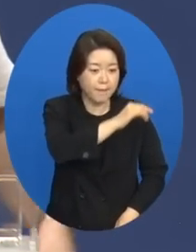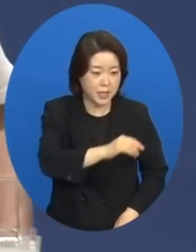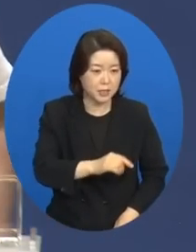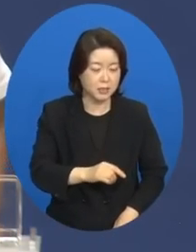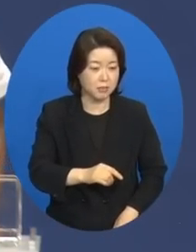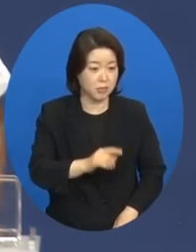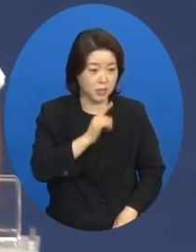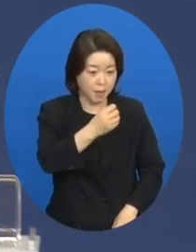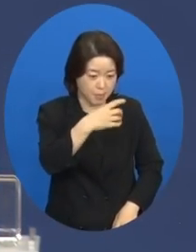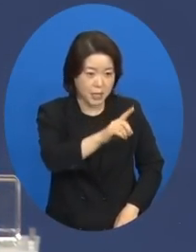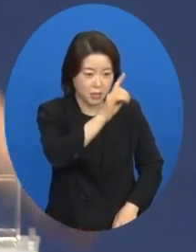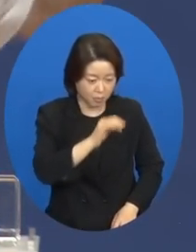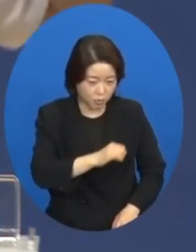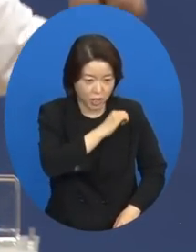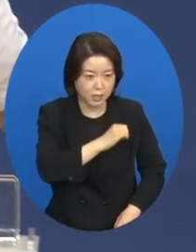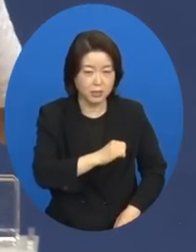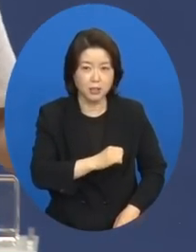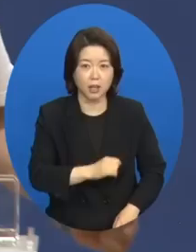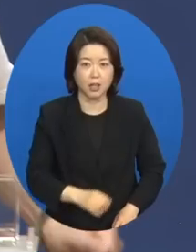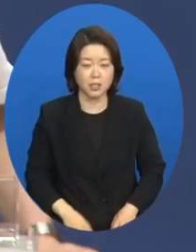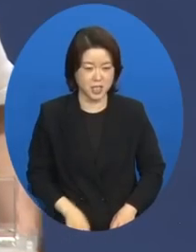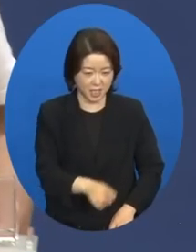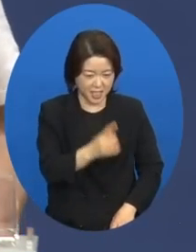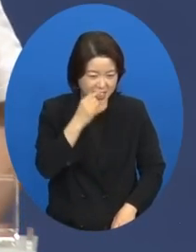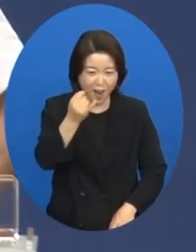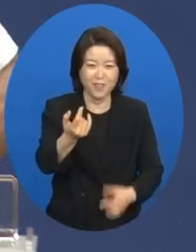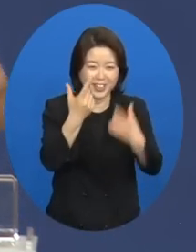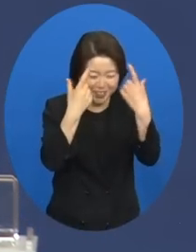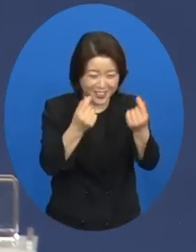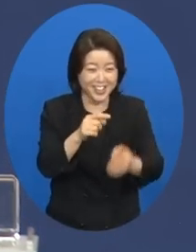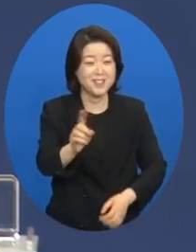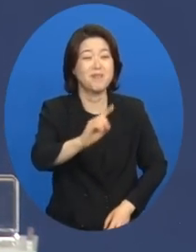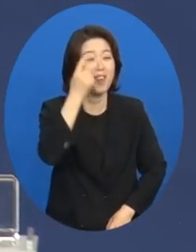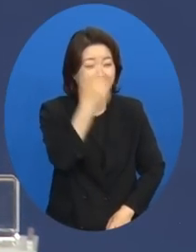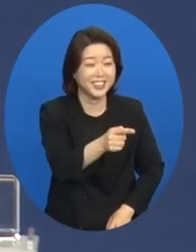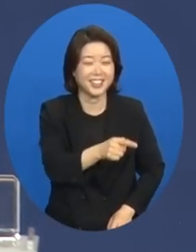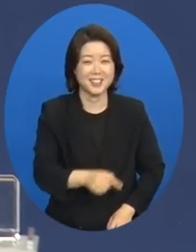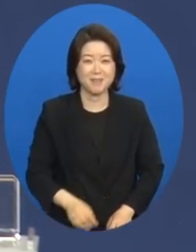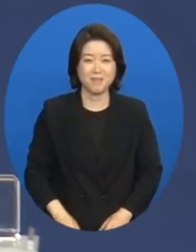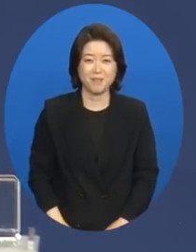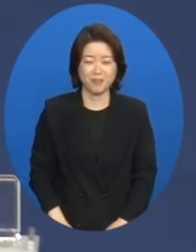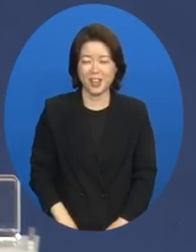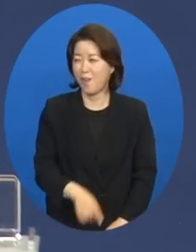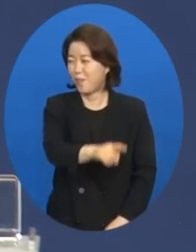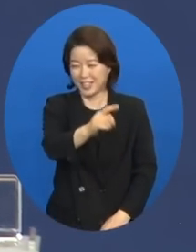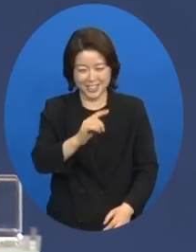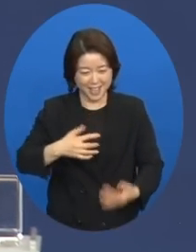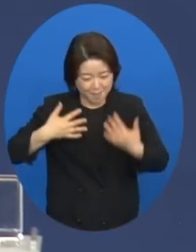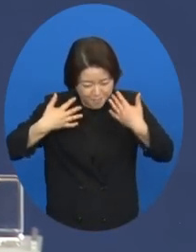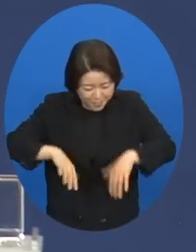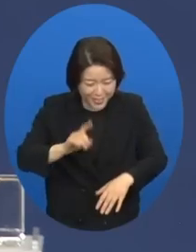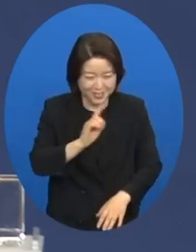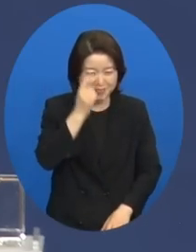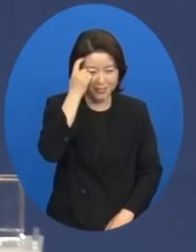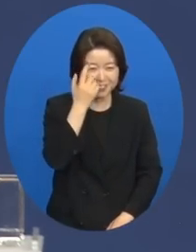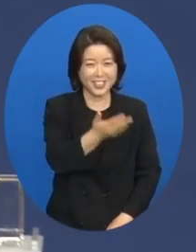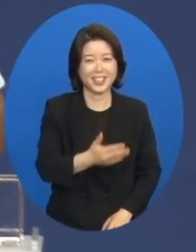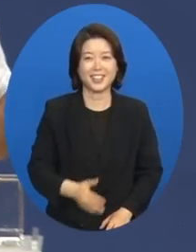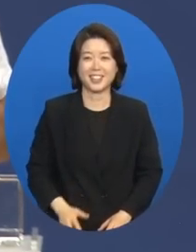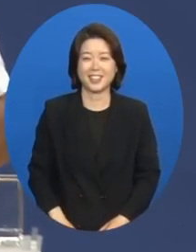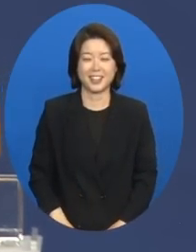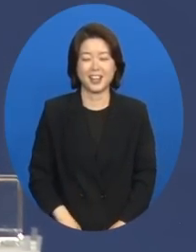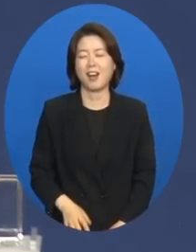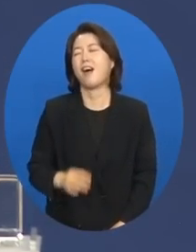더 하면 너 저 엄마를 닮아가지고 이게 그냥 사람 피곤한데 진짜 이게. 아, 저